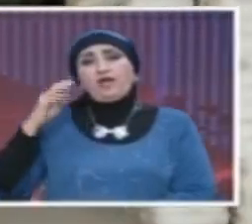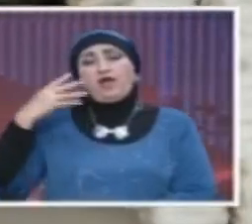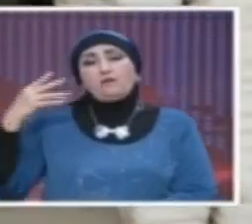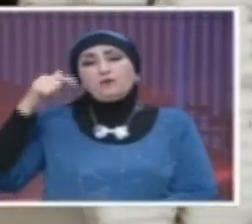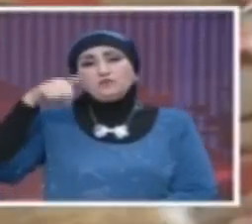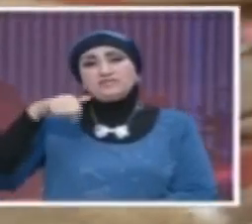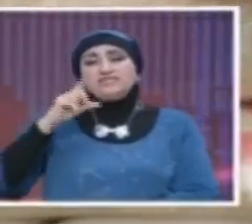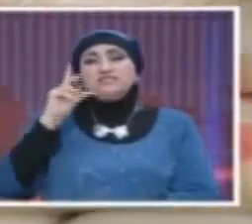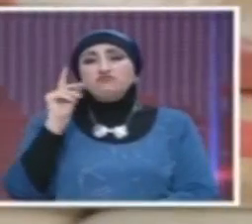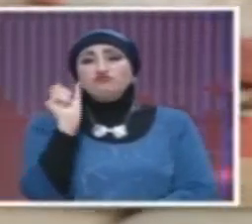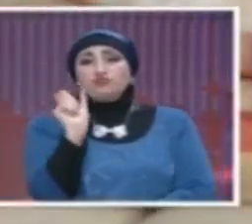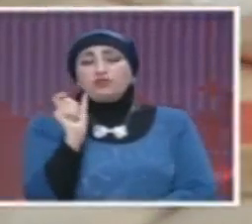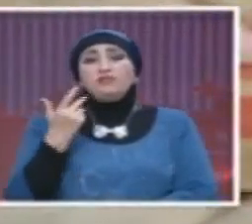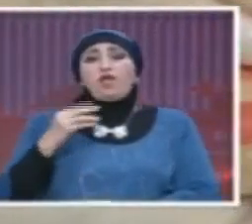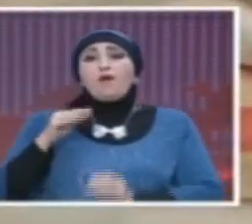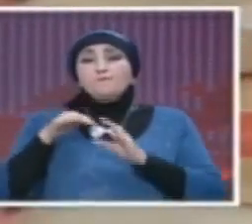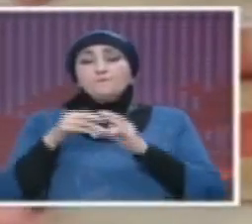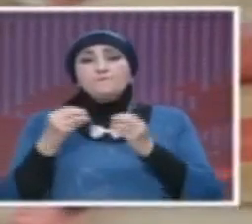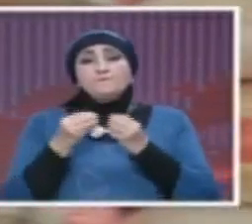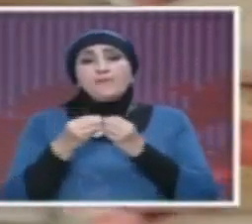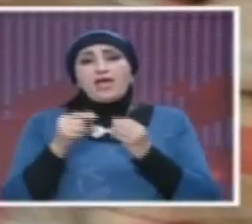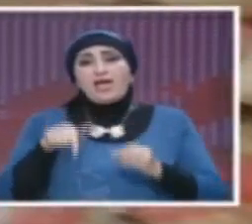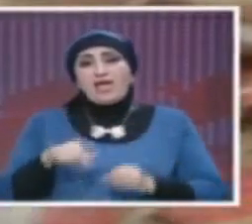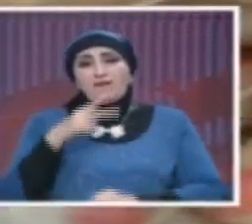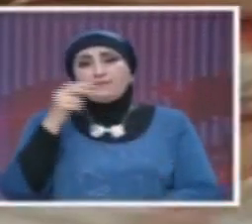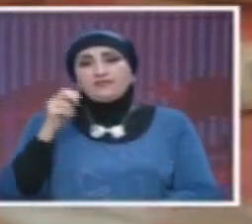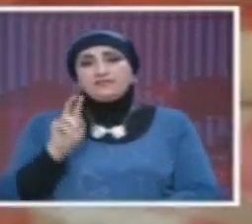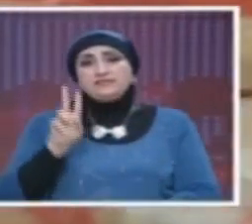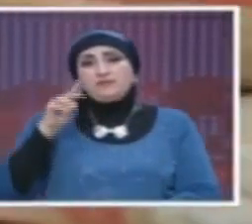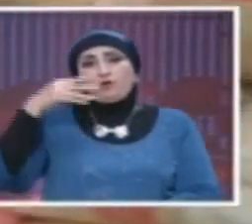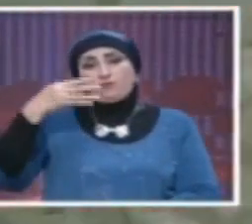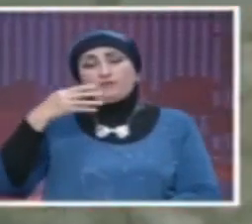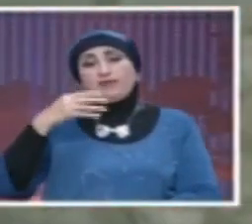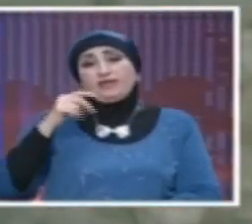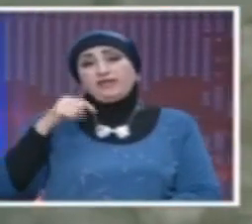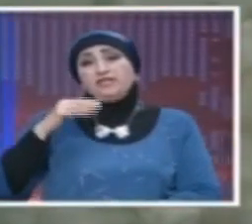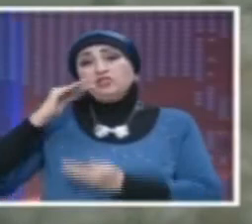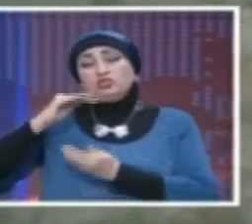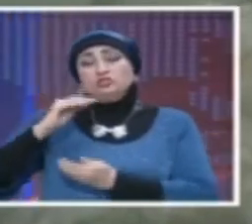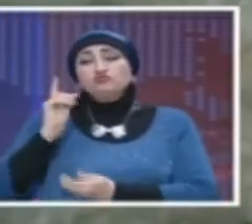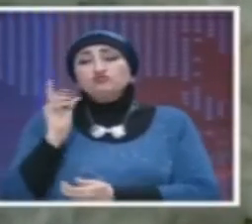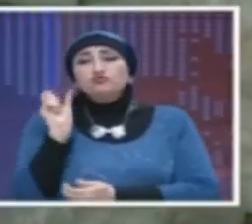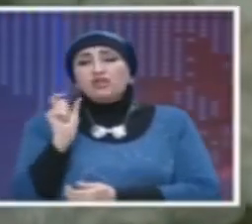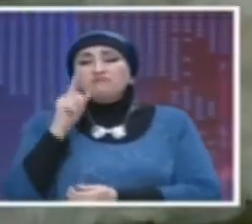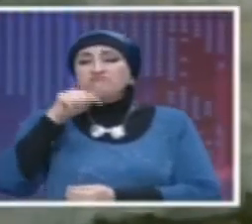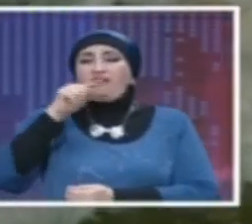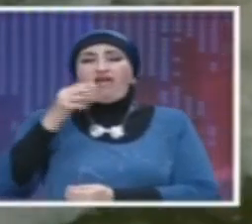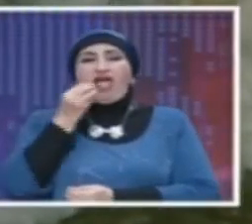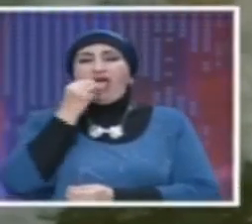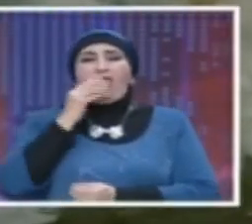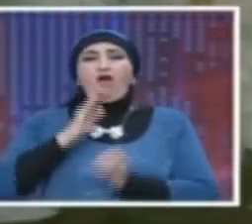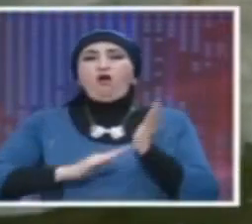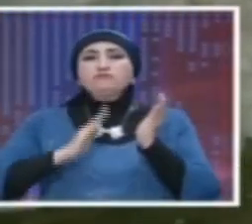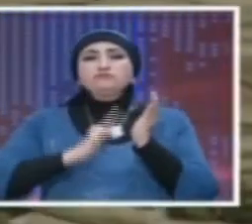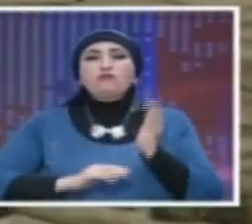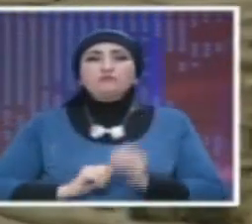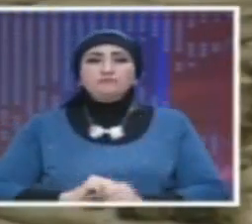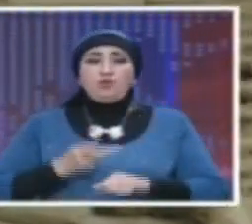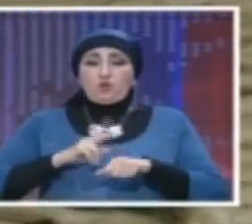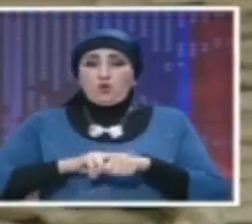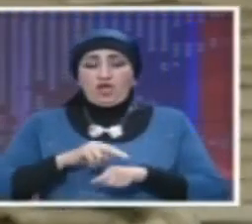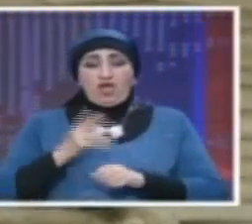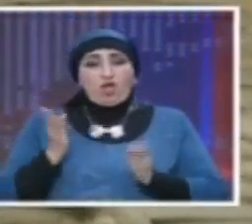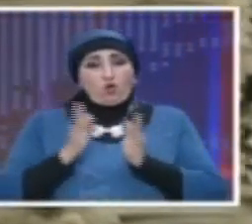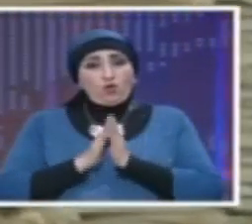3,464 طن، من بينها ما يقرب من 247 طن سلع غذائية غير صالحة للاستهلاك الآدمي،